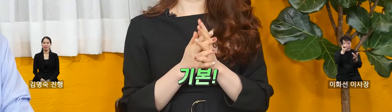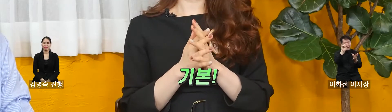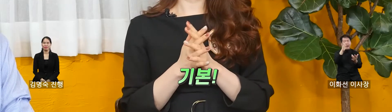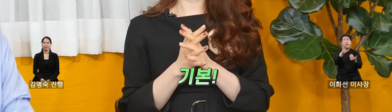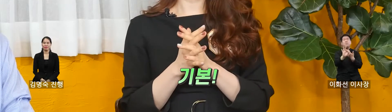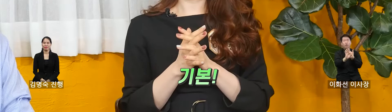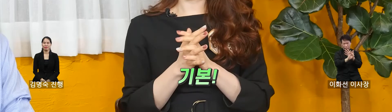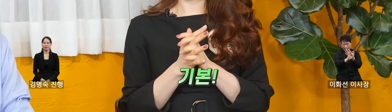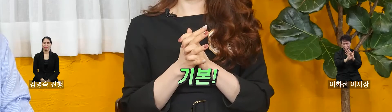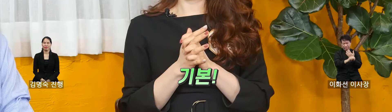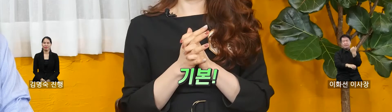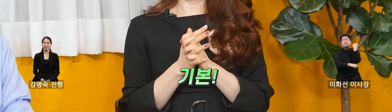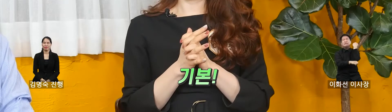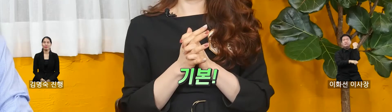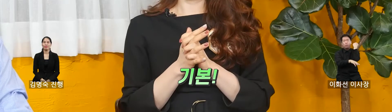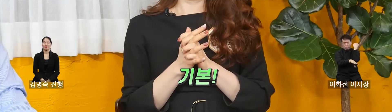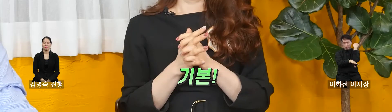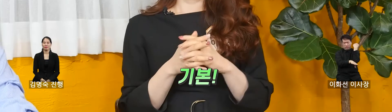하나는 역시 기본이죠.